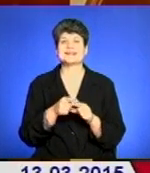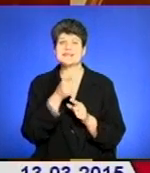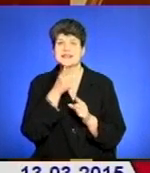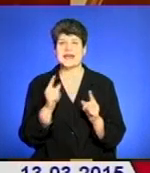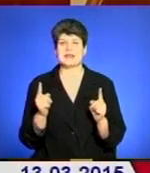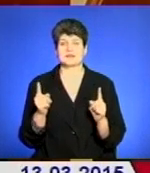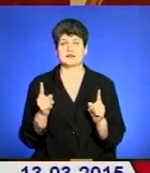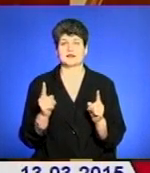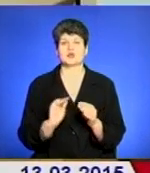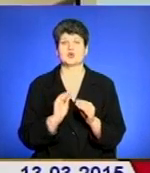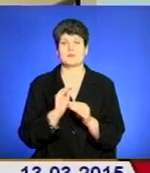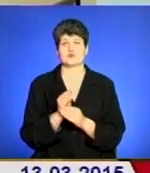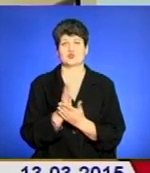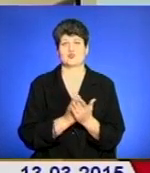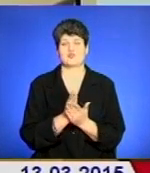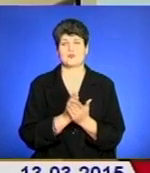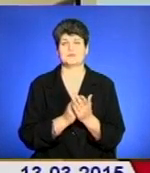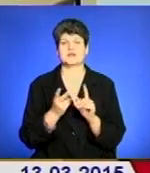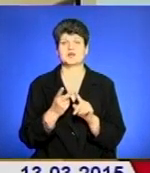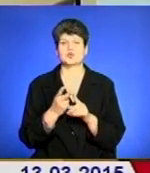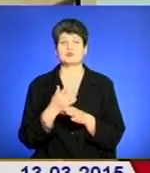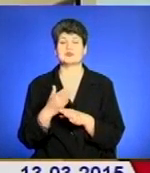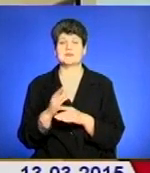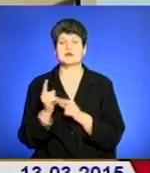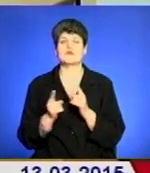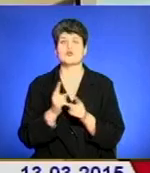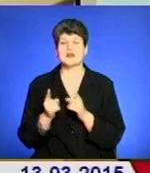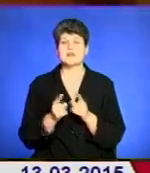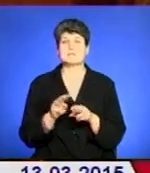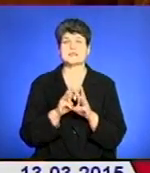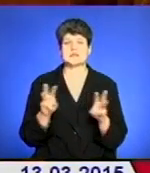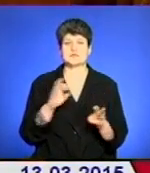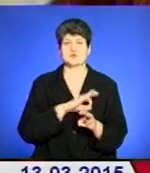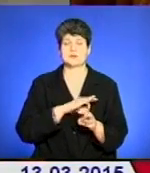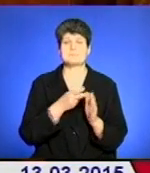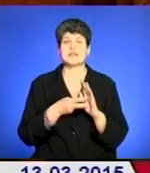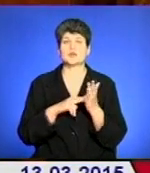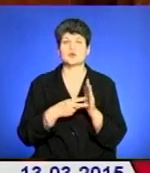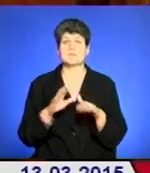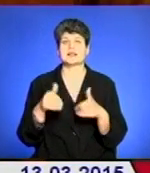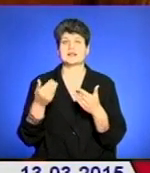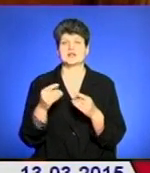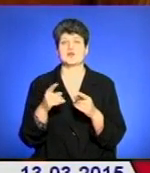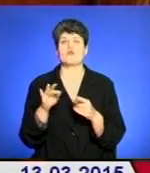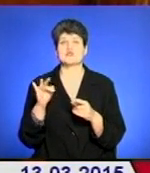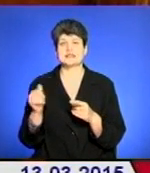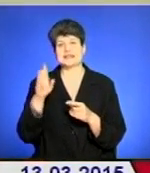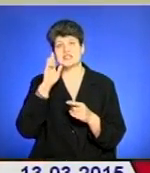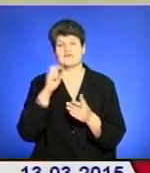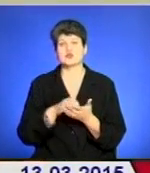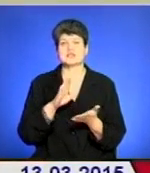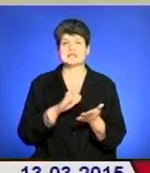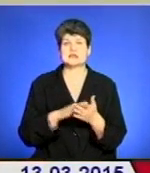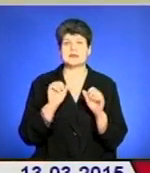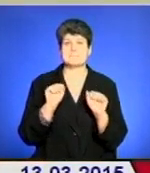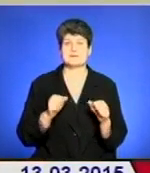як додаткову послугу. На другому етапі реформування Міністерство юстиції України планує передати функції з державної реєстрації прав та